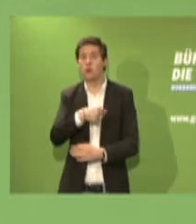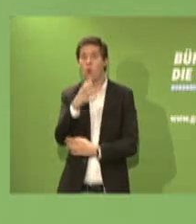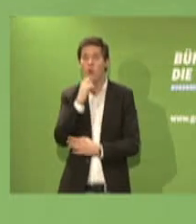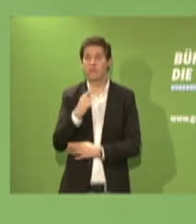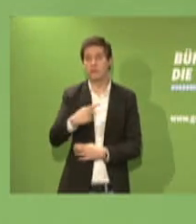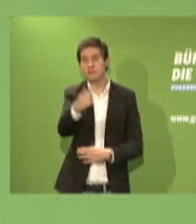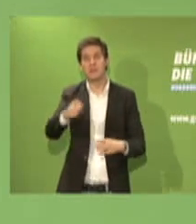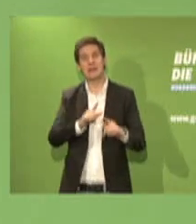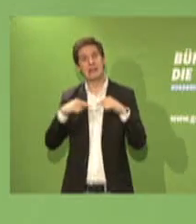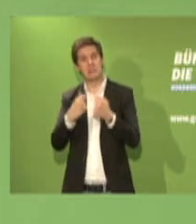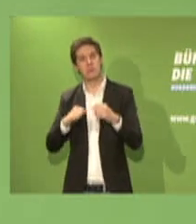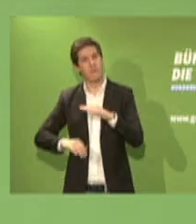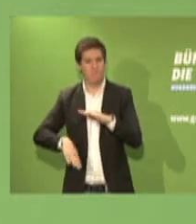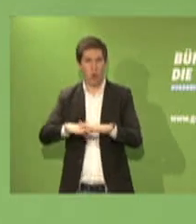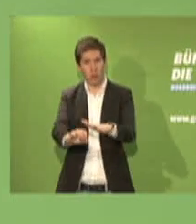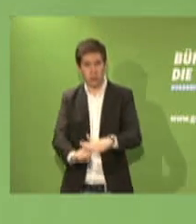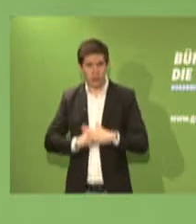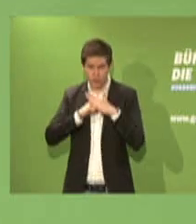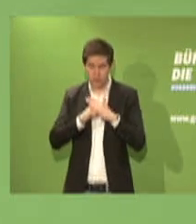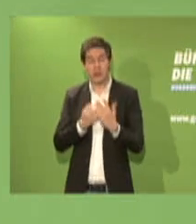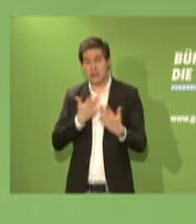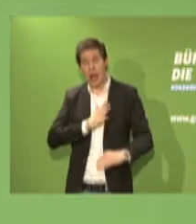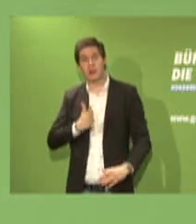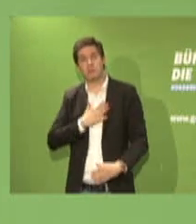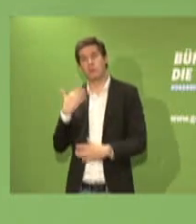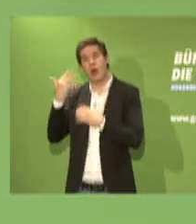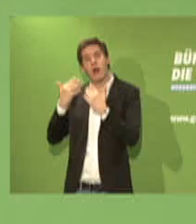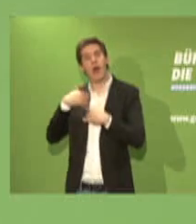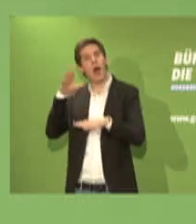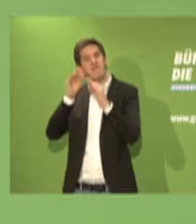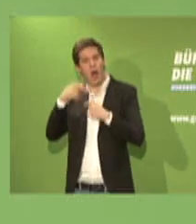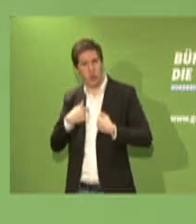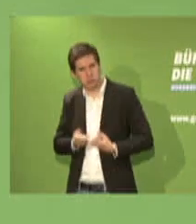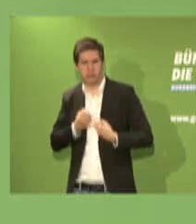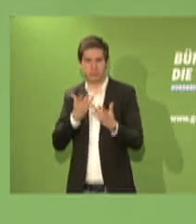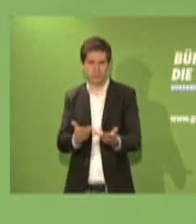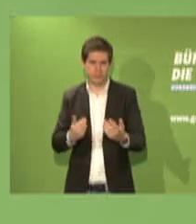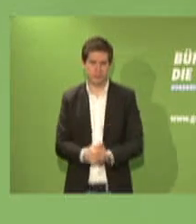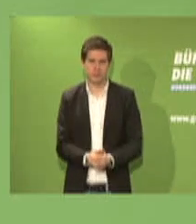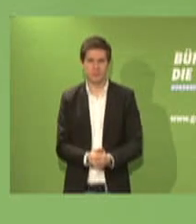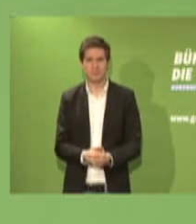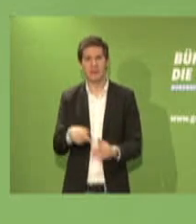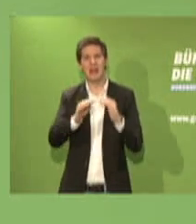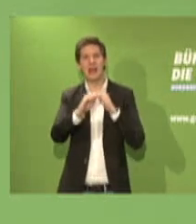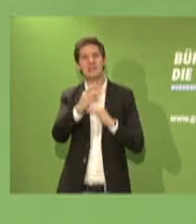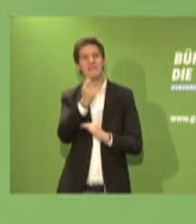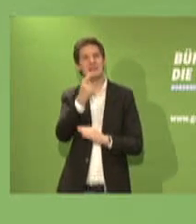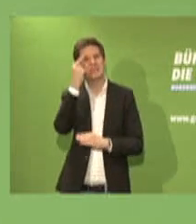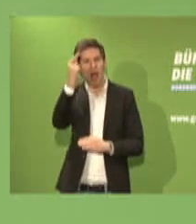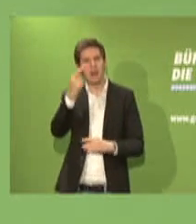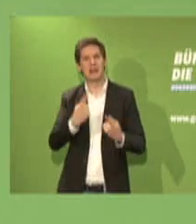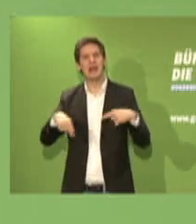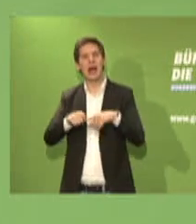wird und bringe auch gerne meine bisherigen Erfahrungen ein. Der Landesfinanzrat und der Kreisverband Essen haben mir